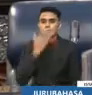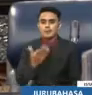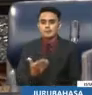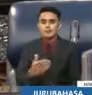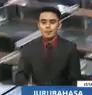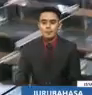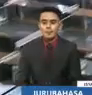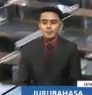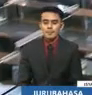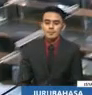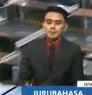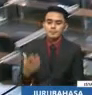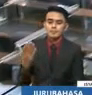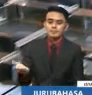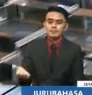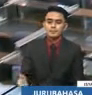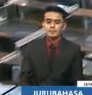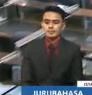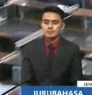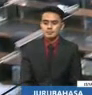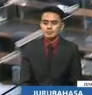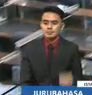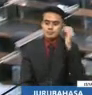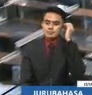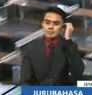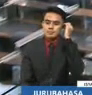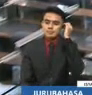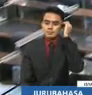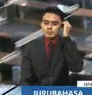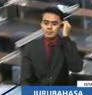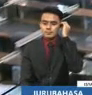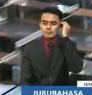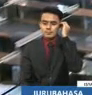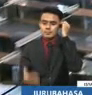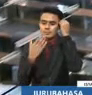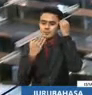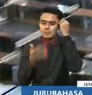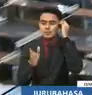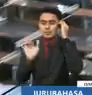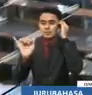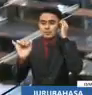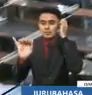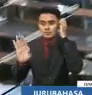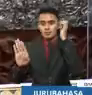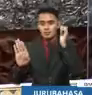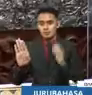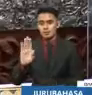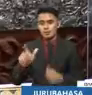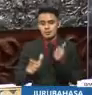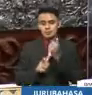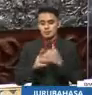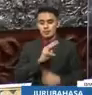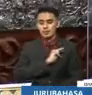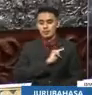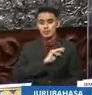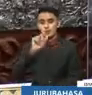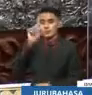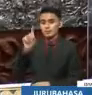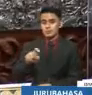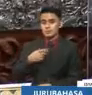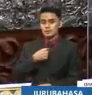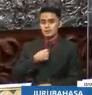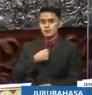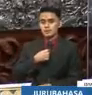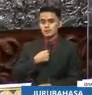masih oke DKI kasih sekret gas ch4 pada menteri di atas jawaban atau soal dan